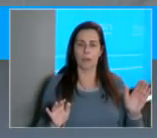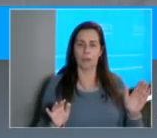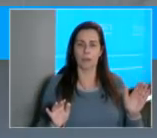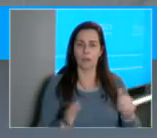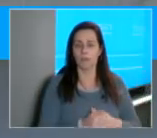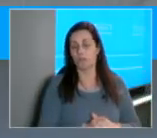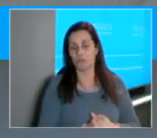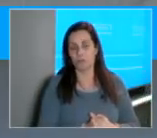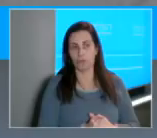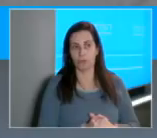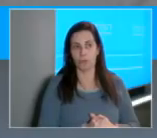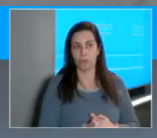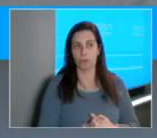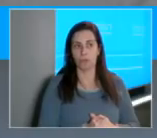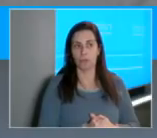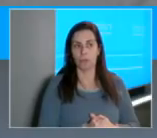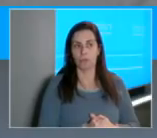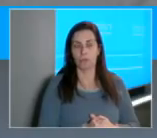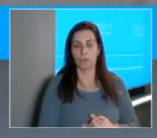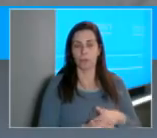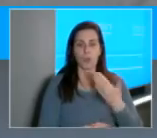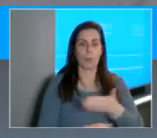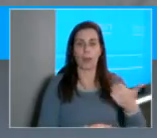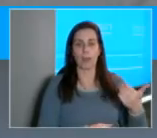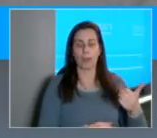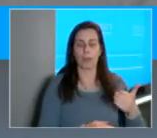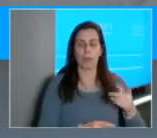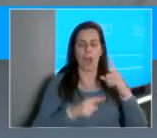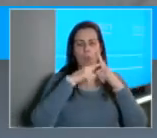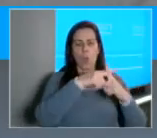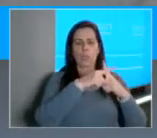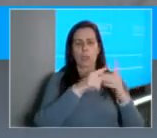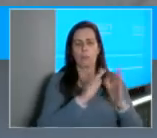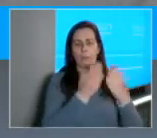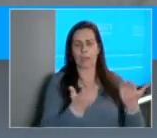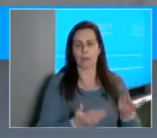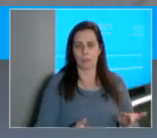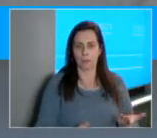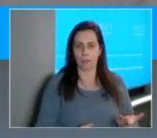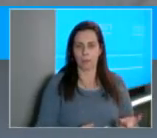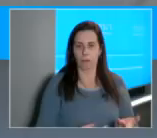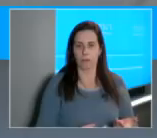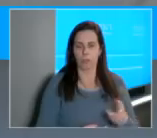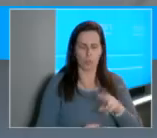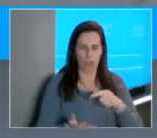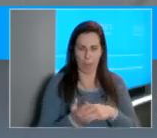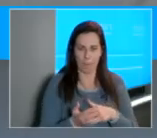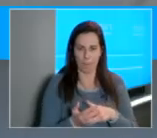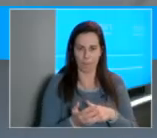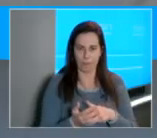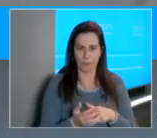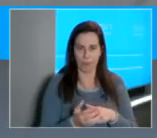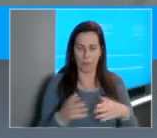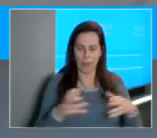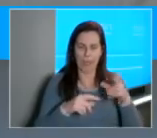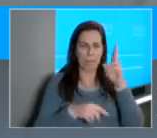איזושהי, של שמחלקים בו את הברית החדשה, וגם, אתה יודע, יש כאלה